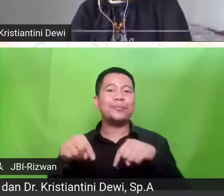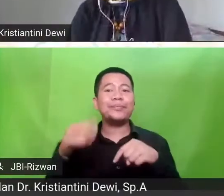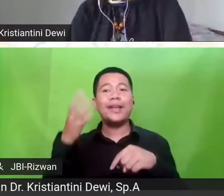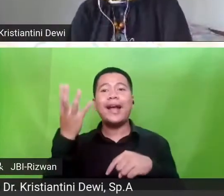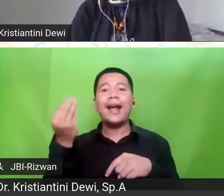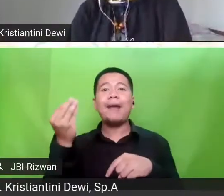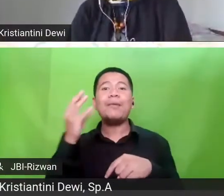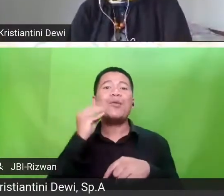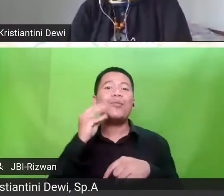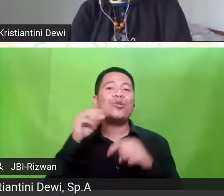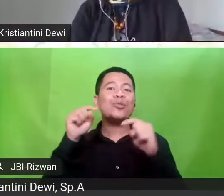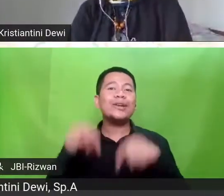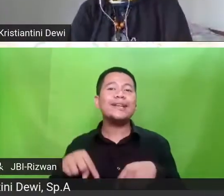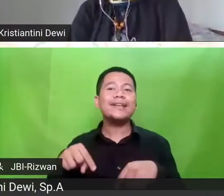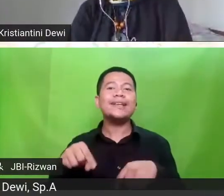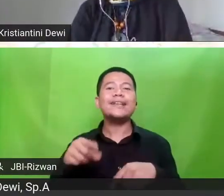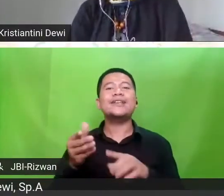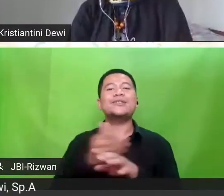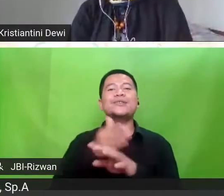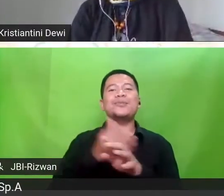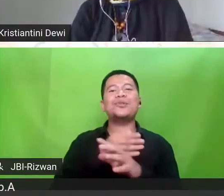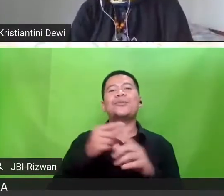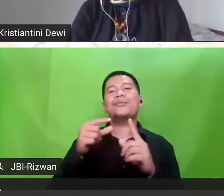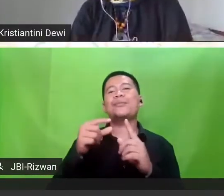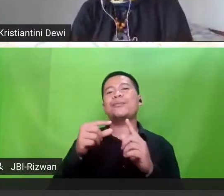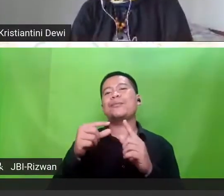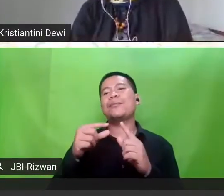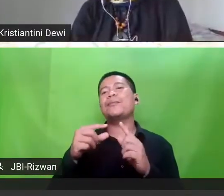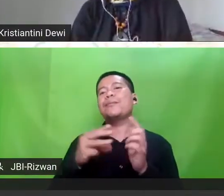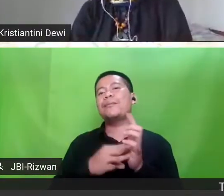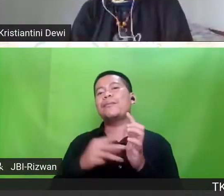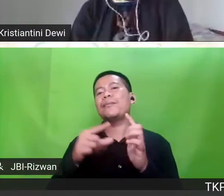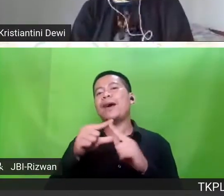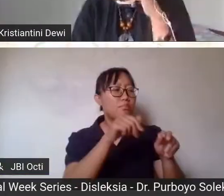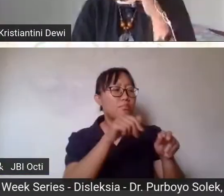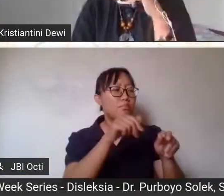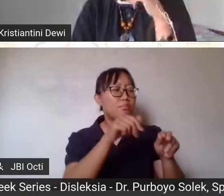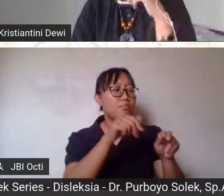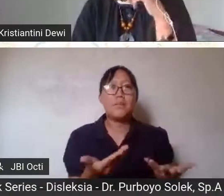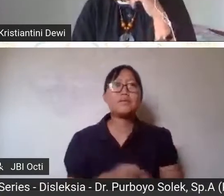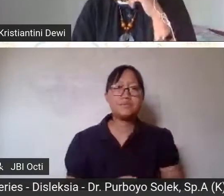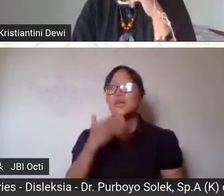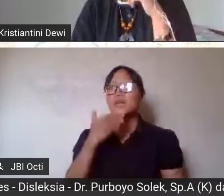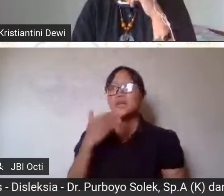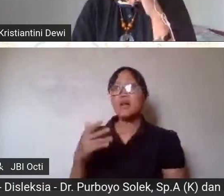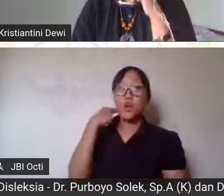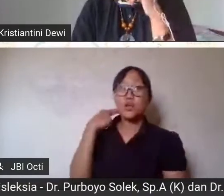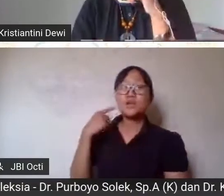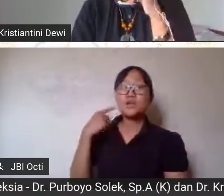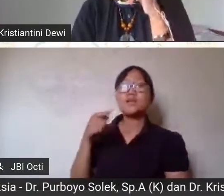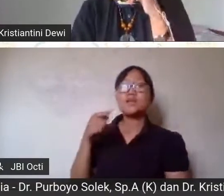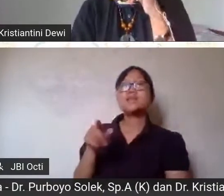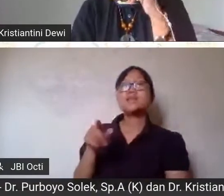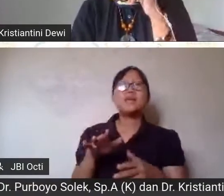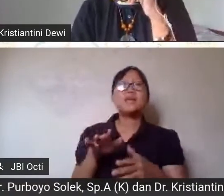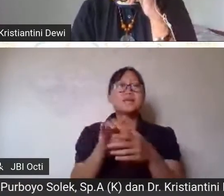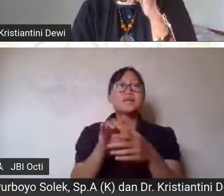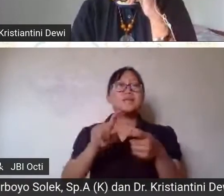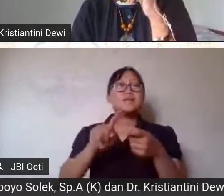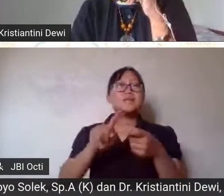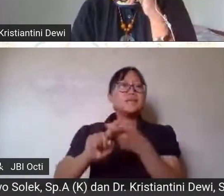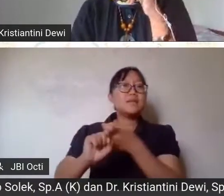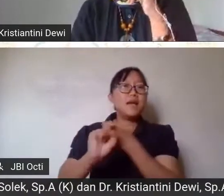Ya sebelum maturitas otak. Nah, kira-kira seperti itu, Bu Lina. Baik. pertanyaan-pertanyaan tidak satu persatu